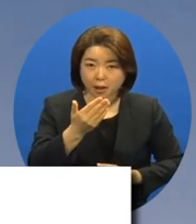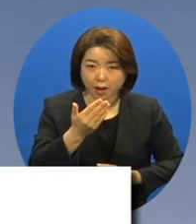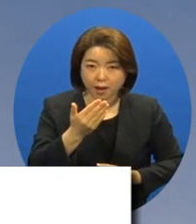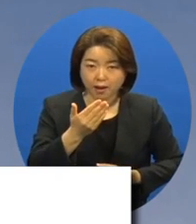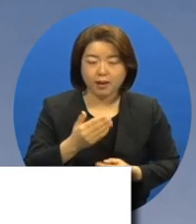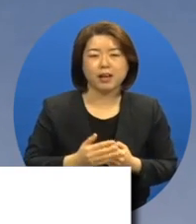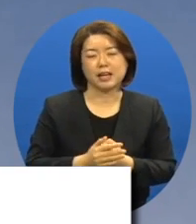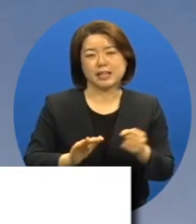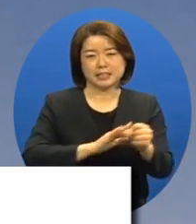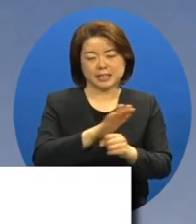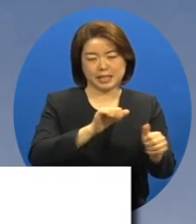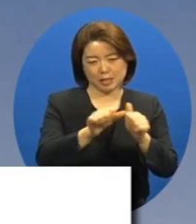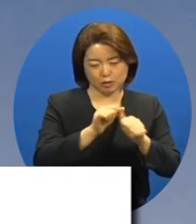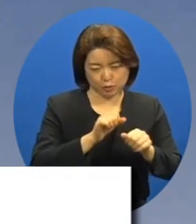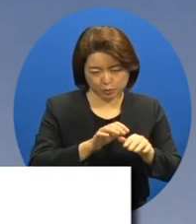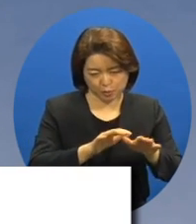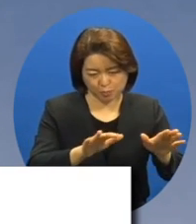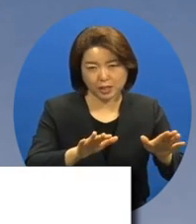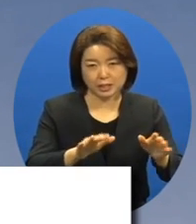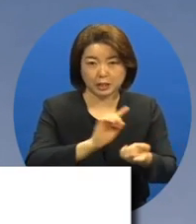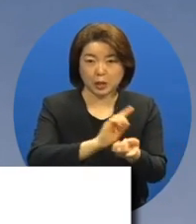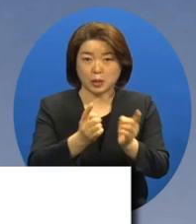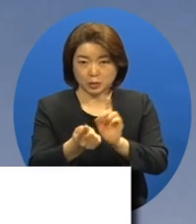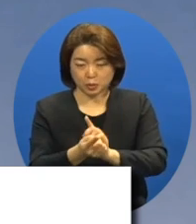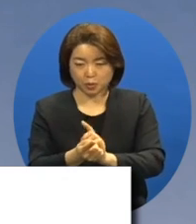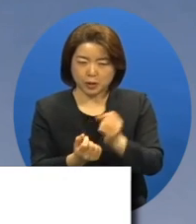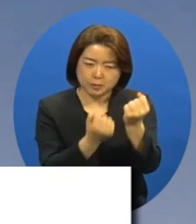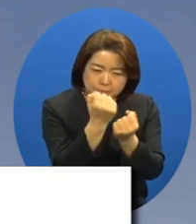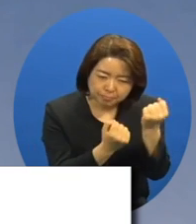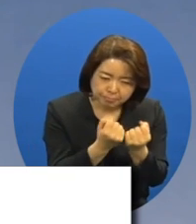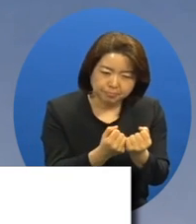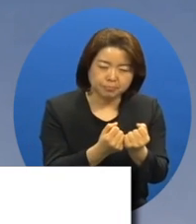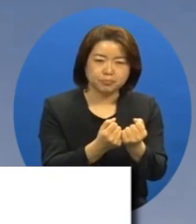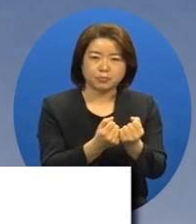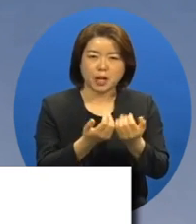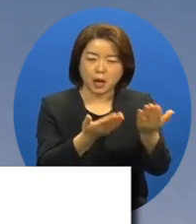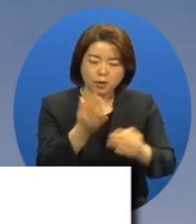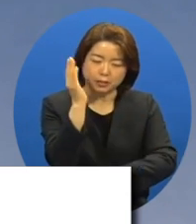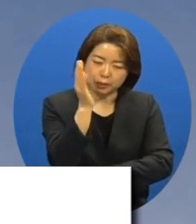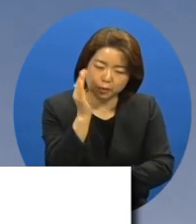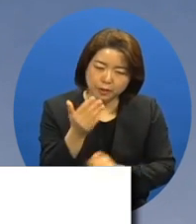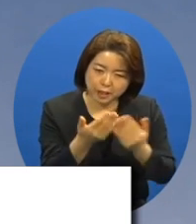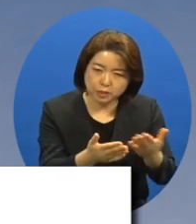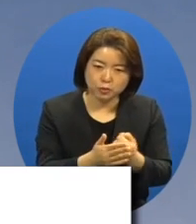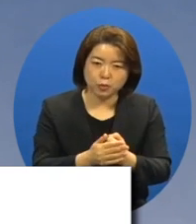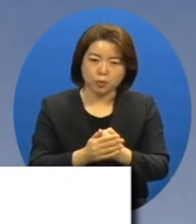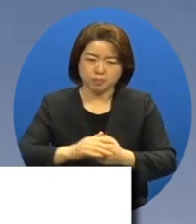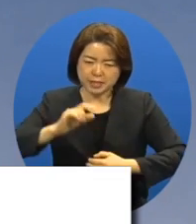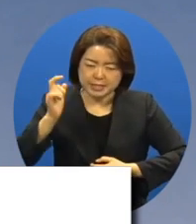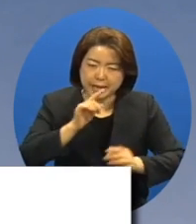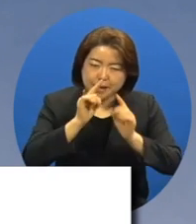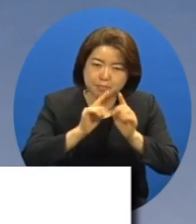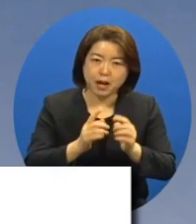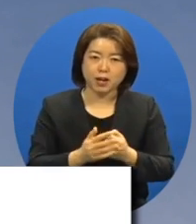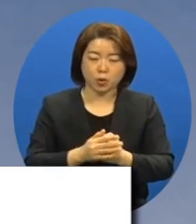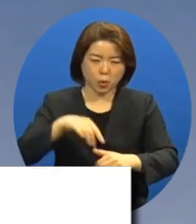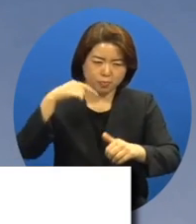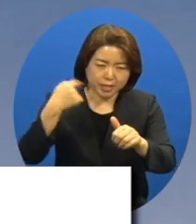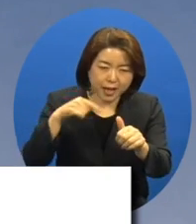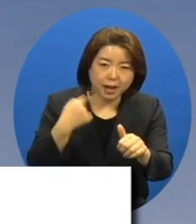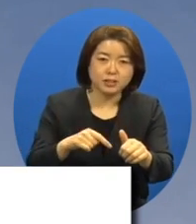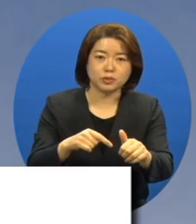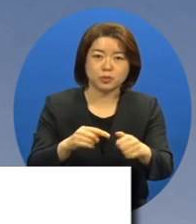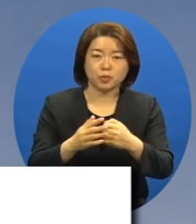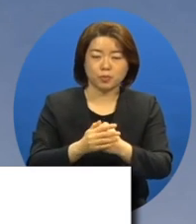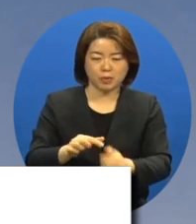소문나 자고 서로 설득하고 설교 아고 당조 하고 가르치고